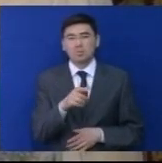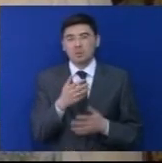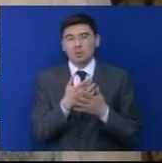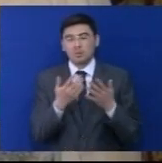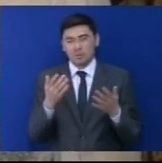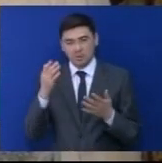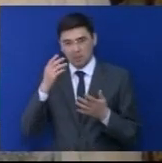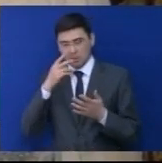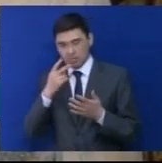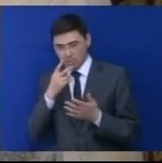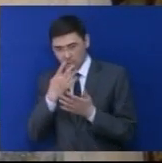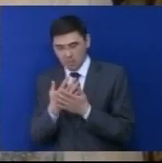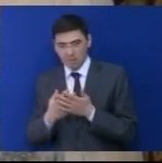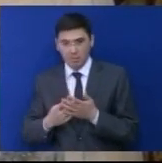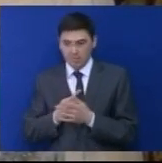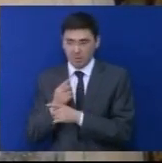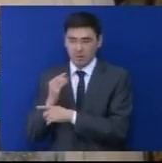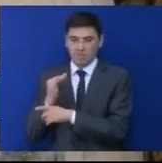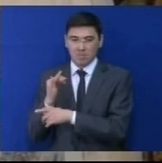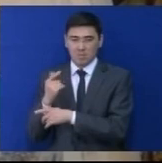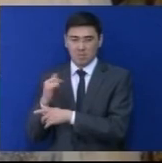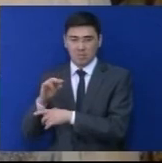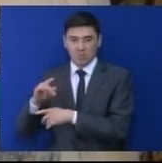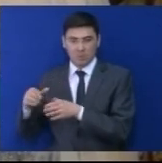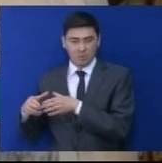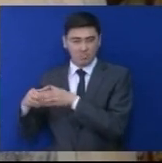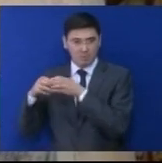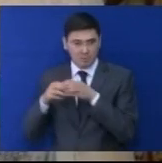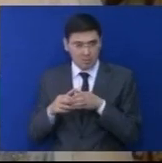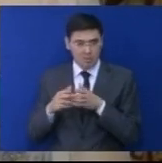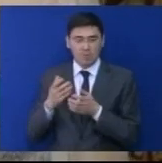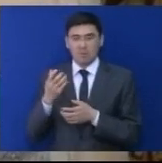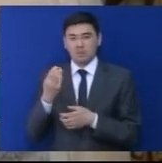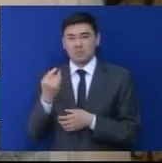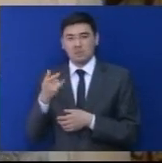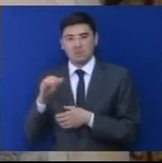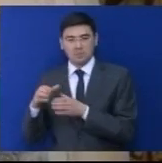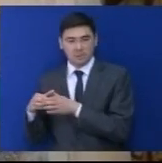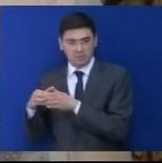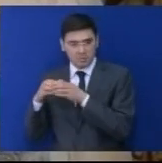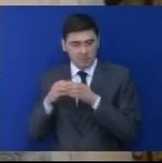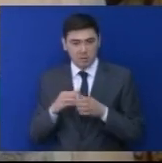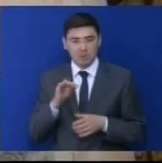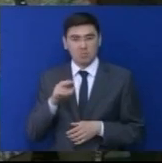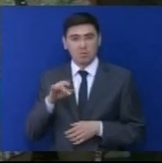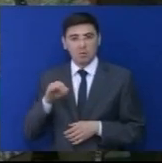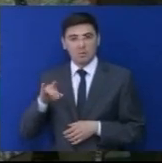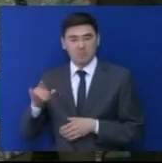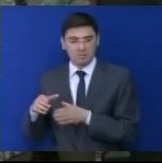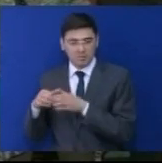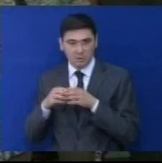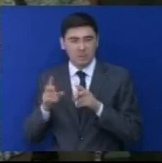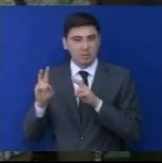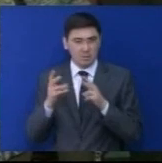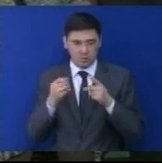свое мастерство оркестр имени Бибигуль, фольклорный ансамбль регионального командования ШХС, солисты и танцоры.